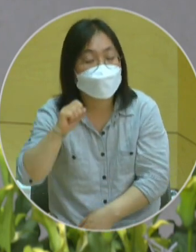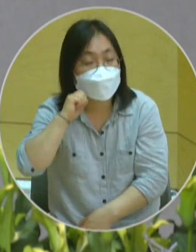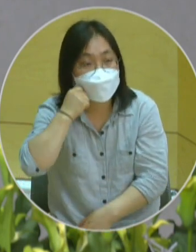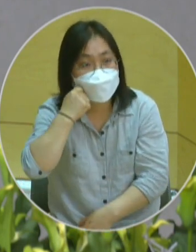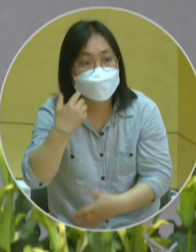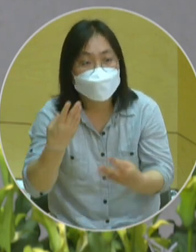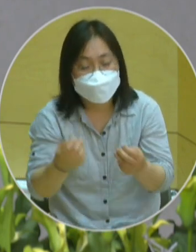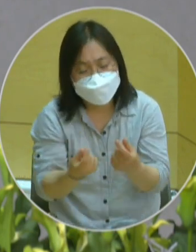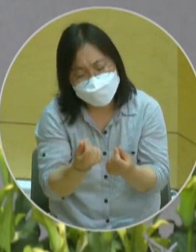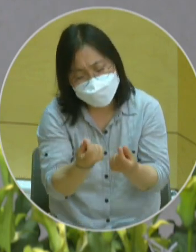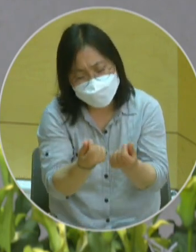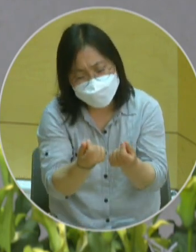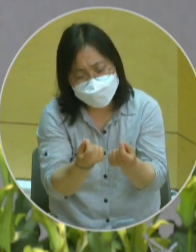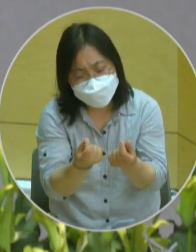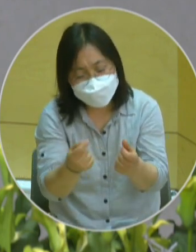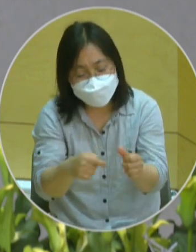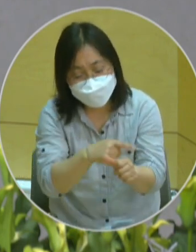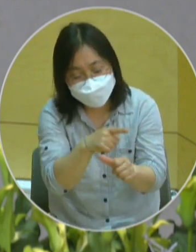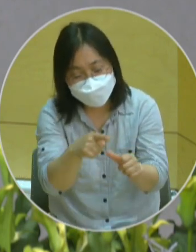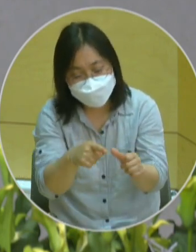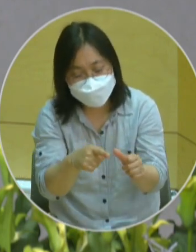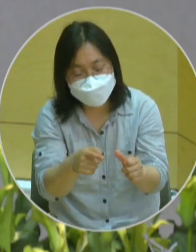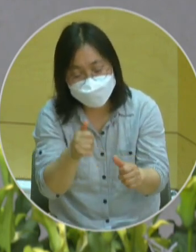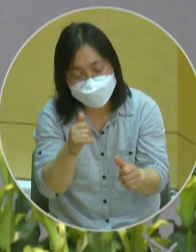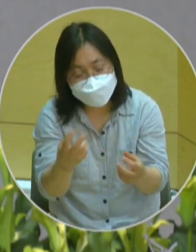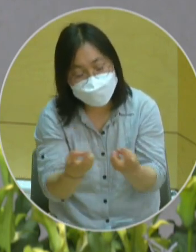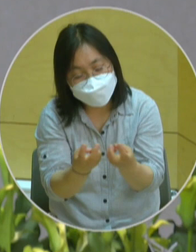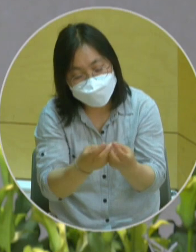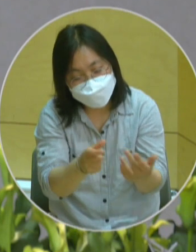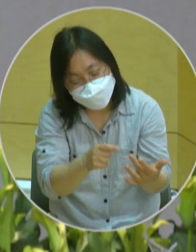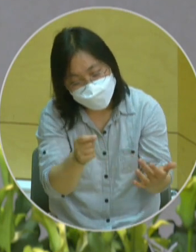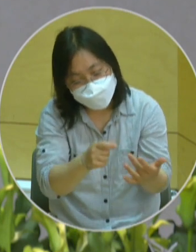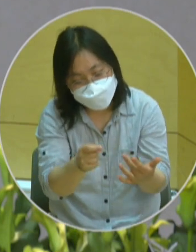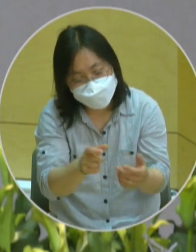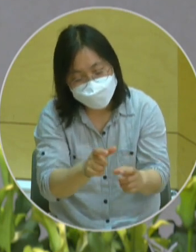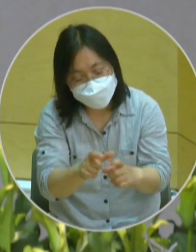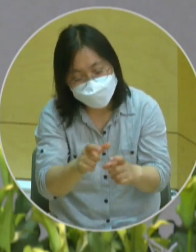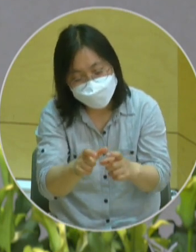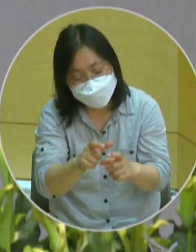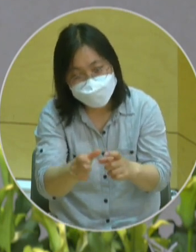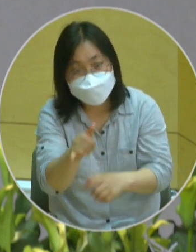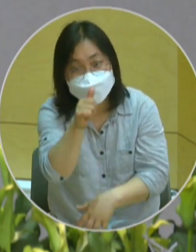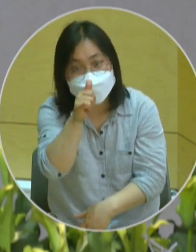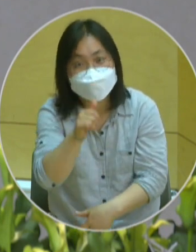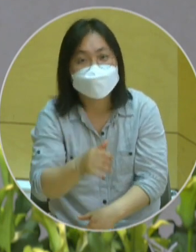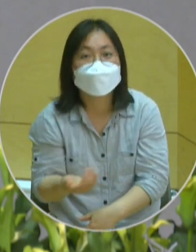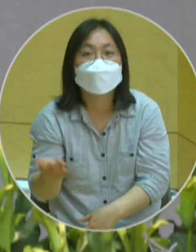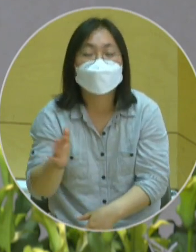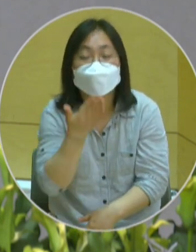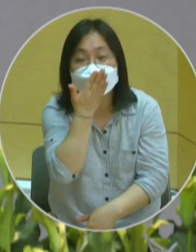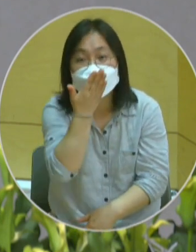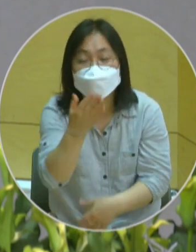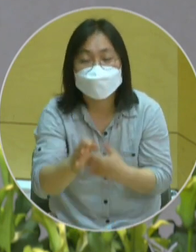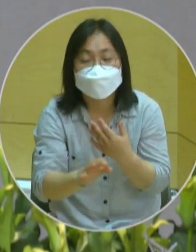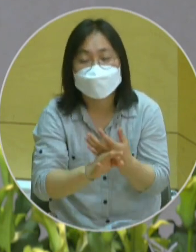게 비슷비슷해요. 비슷비슷해서 어느 분을 어떻게 해야 될지를 모르겠어요. 그래도